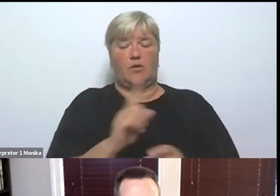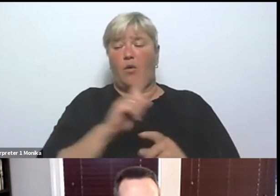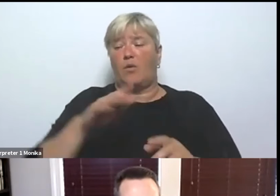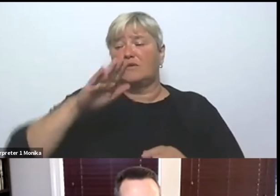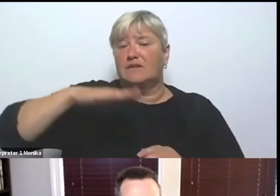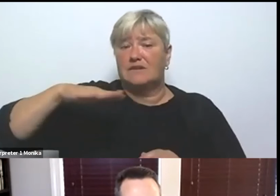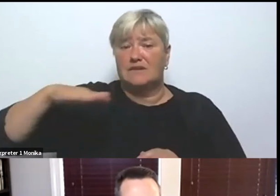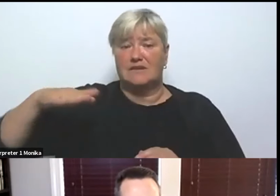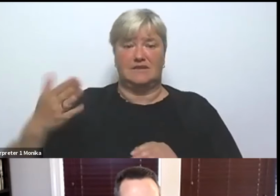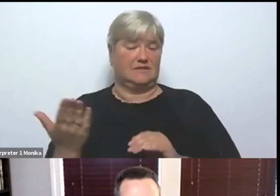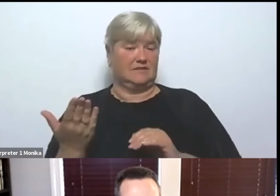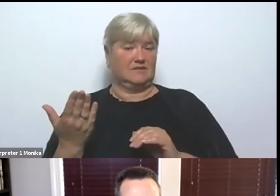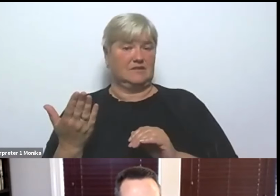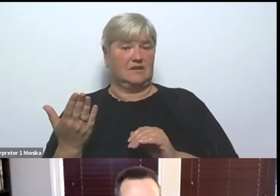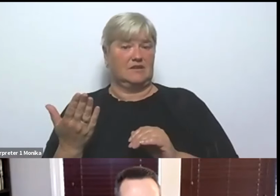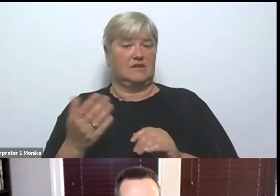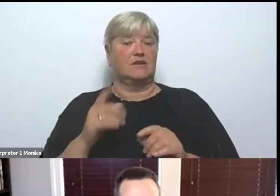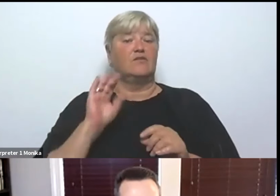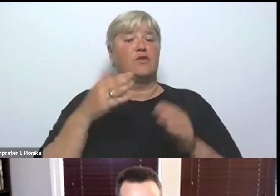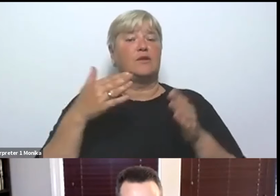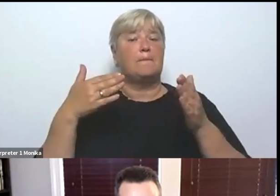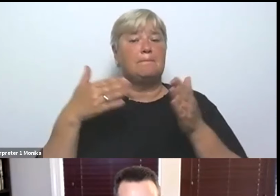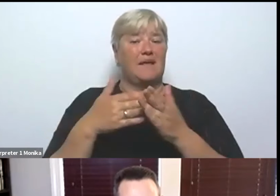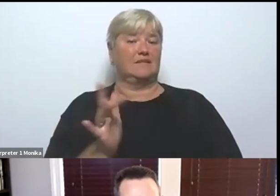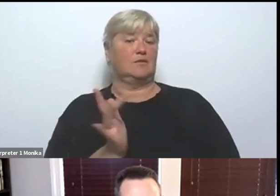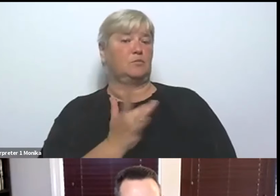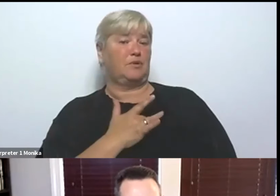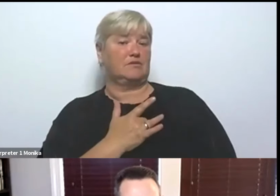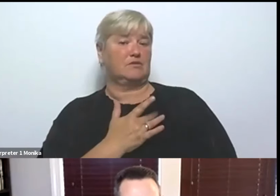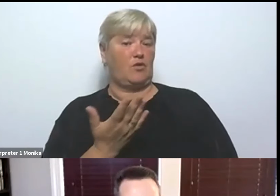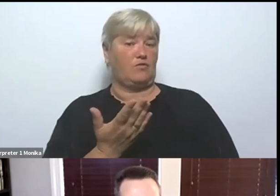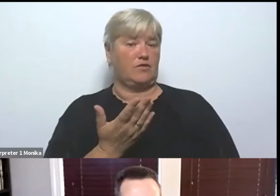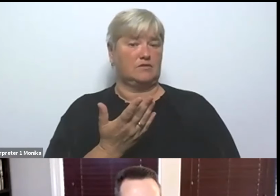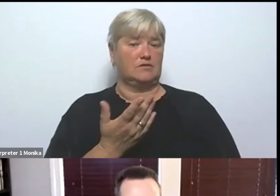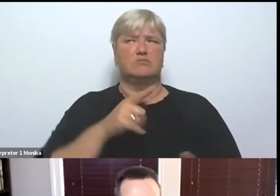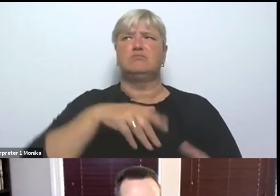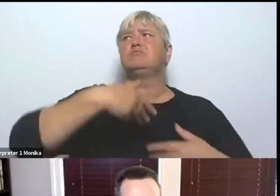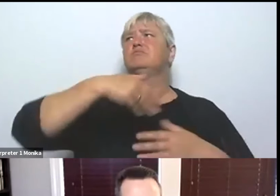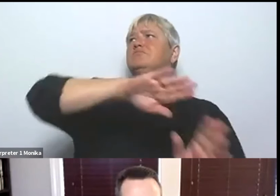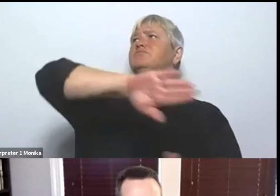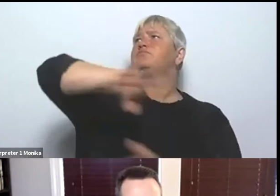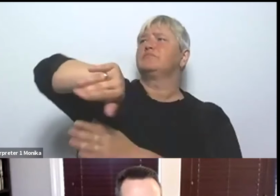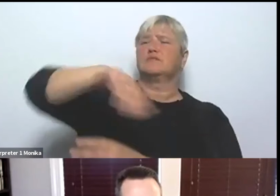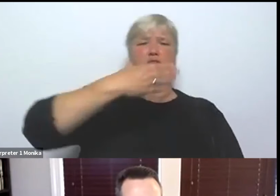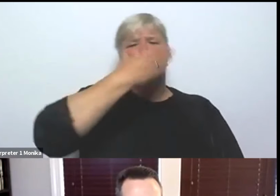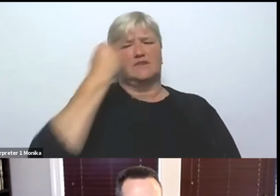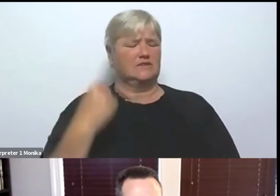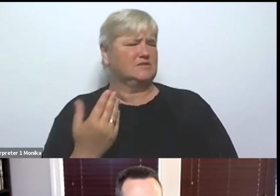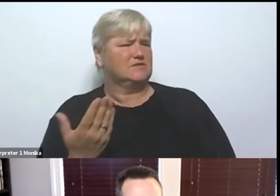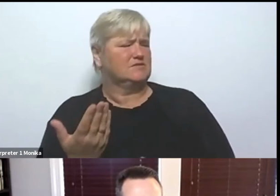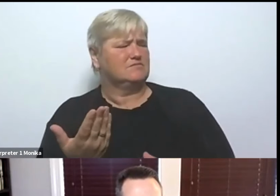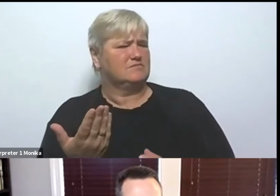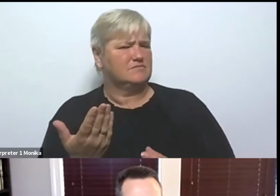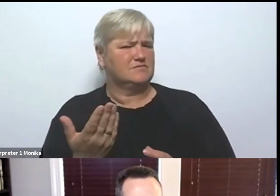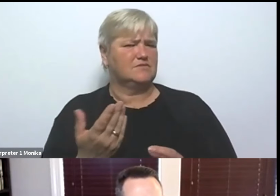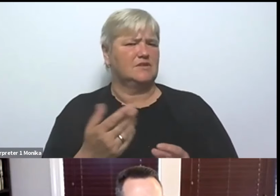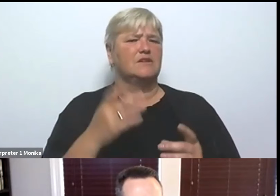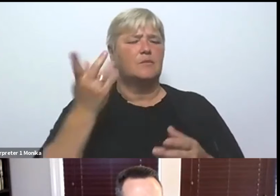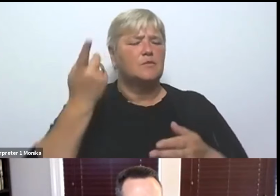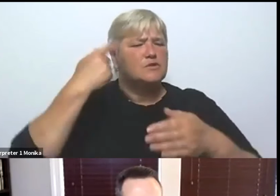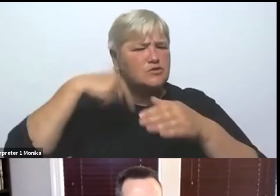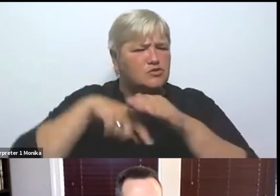und so weiter sind von Behinderung betroffen und die lässt man einfach außen vor, indem man ihnen den Zugang